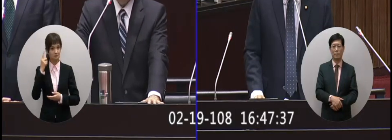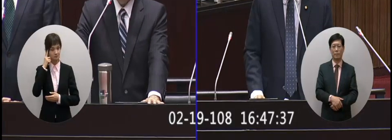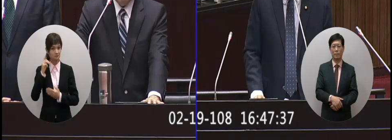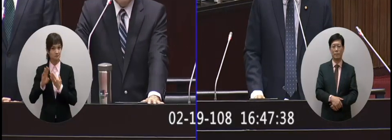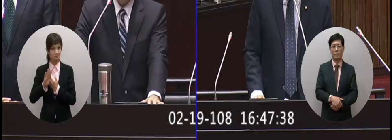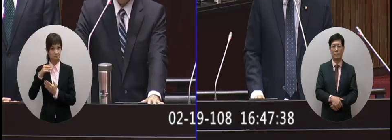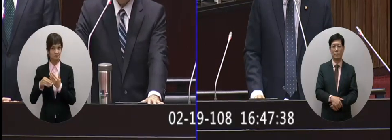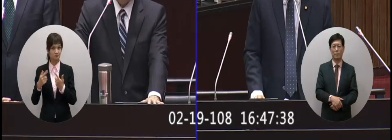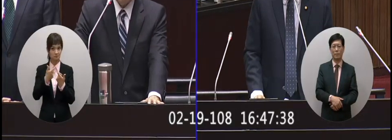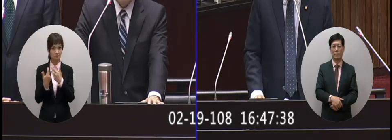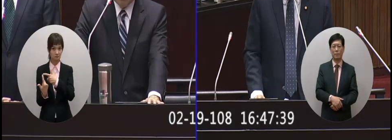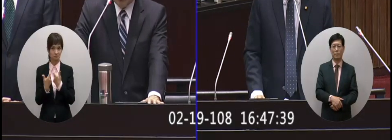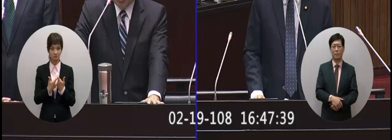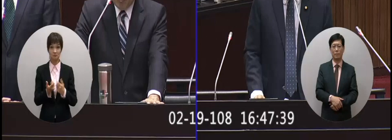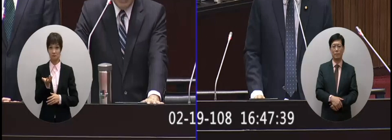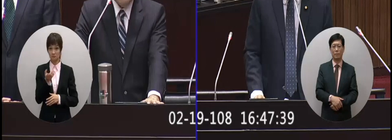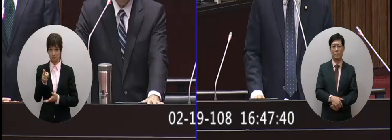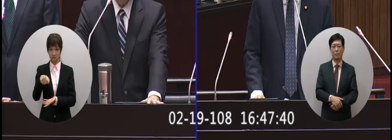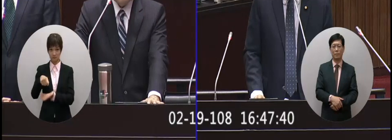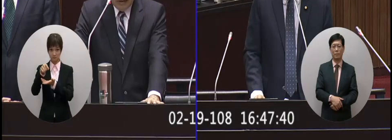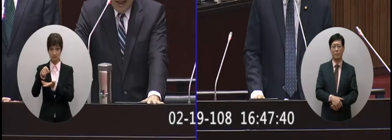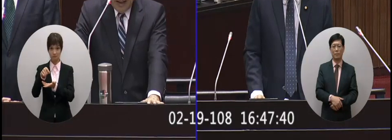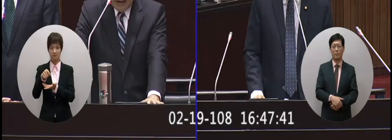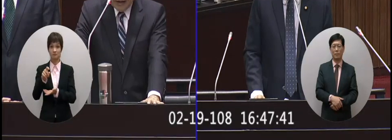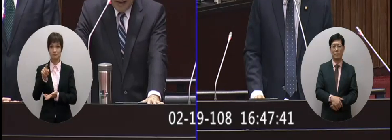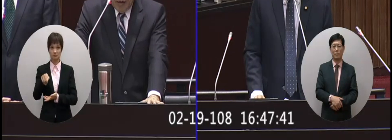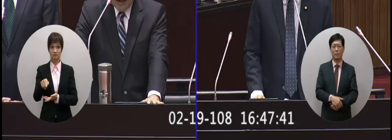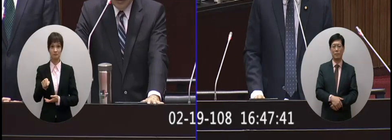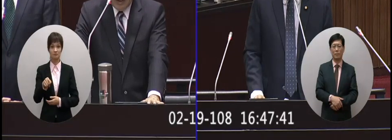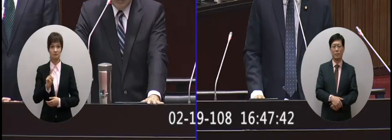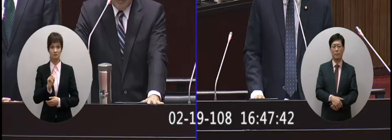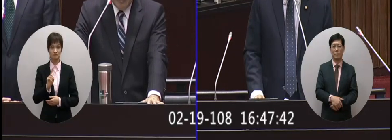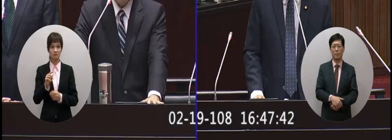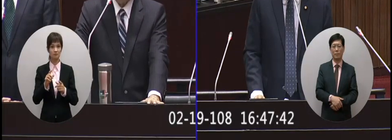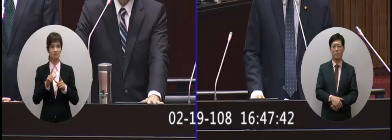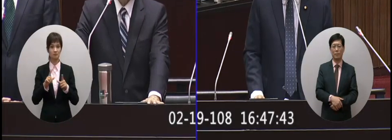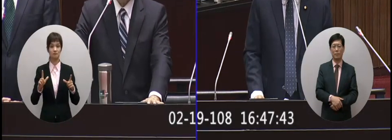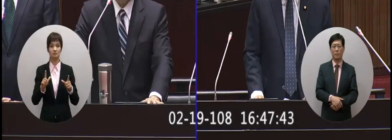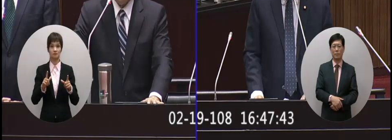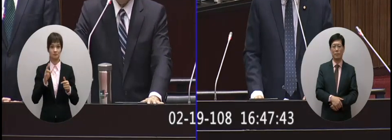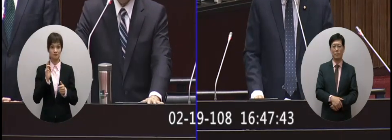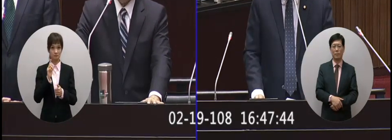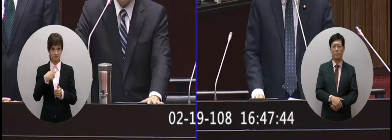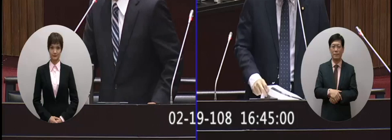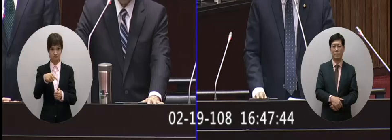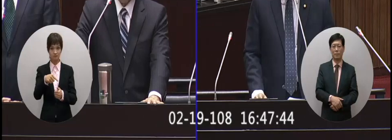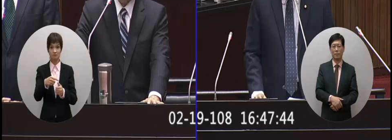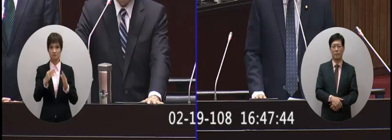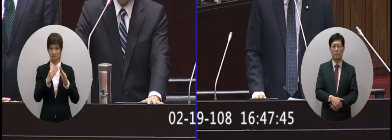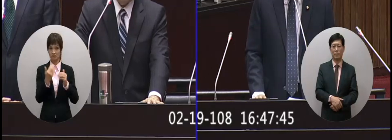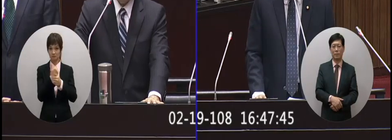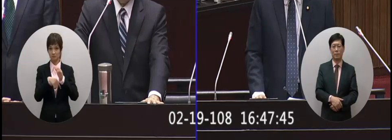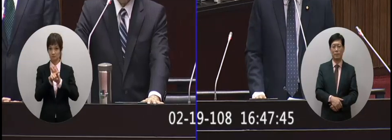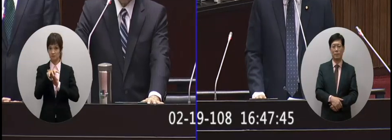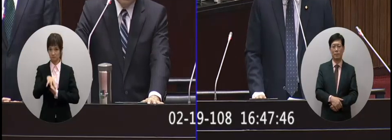节。另外，头拄你伫讲到自我，咱的大赛馆或者咱的代表组来做各方面的努力，这